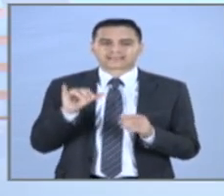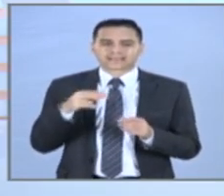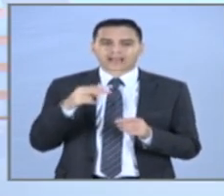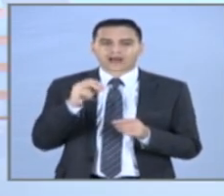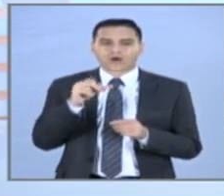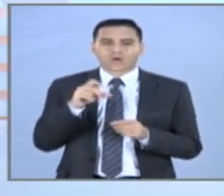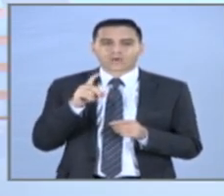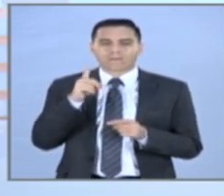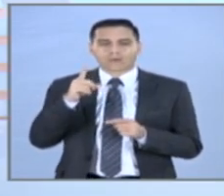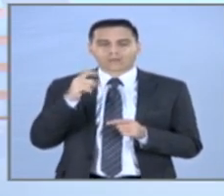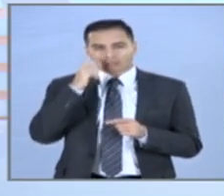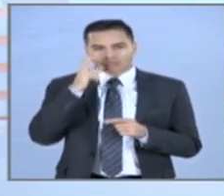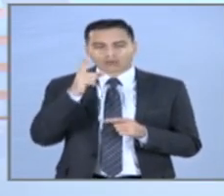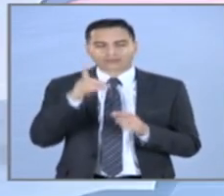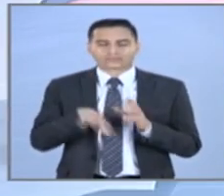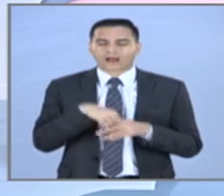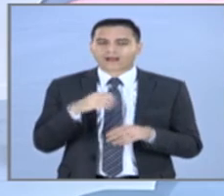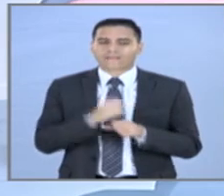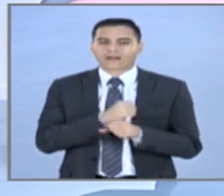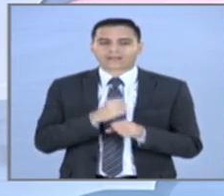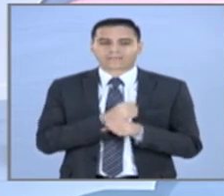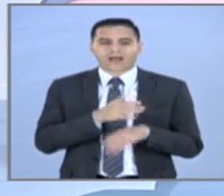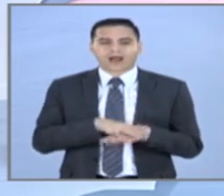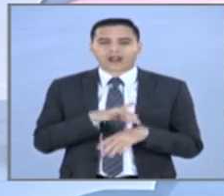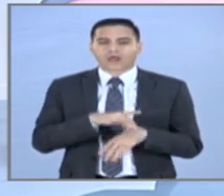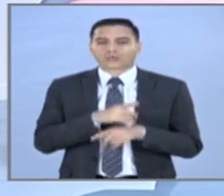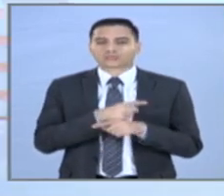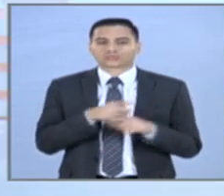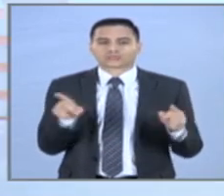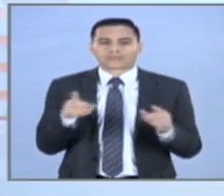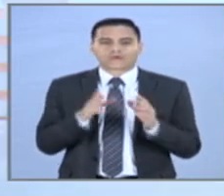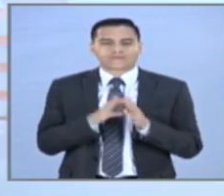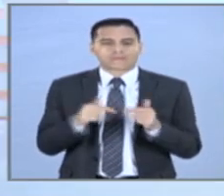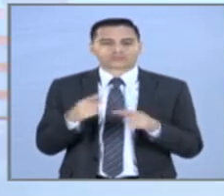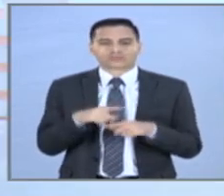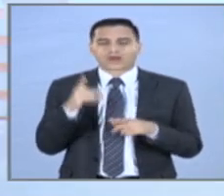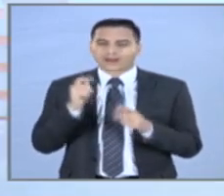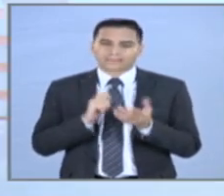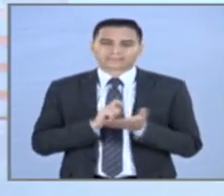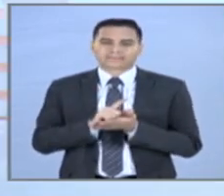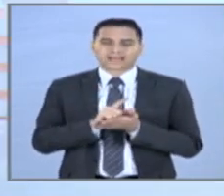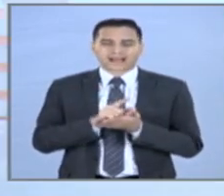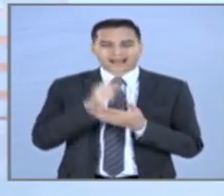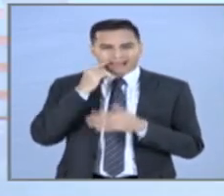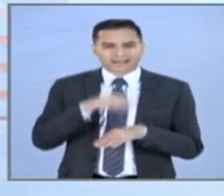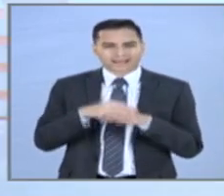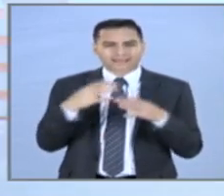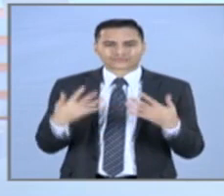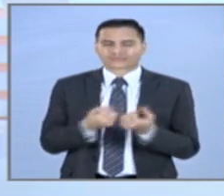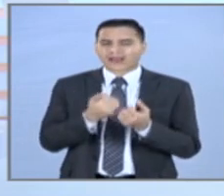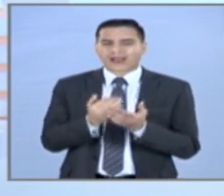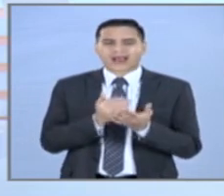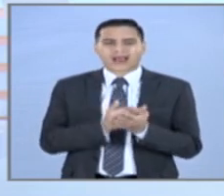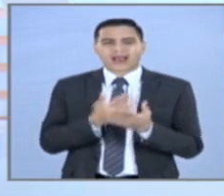مصر كلها. طبعاً مؤثر بشكل غير طبيعي. أكيد. في الجيل الجديد هو بيقدم رسالة إنسانية قبل